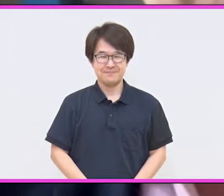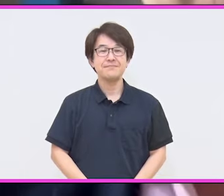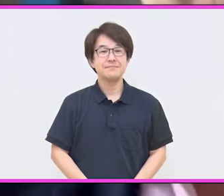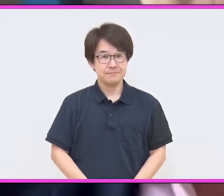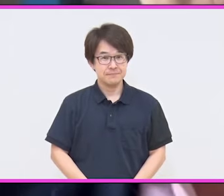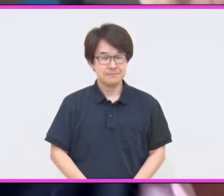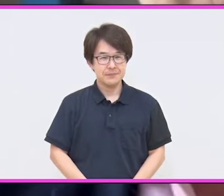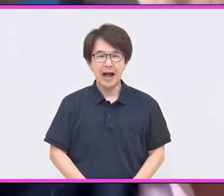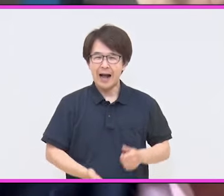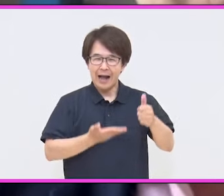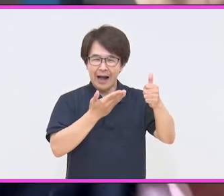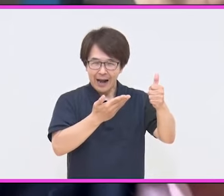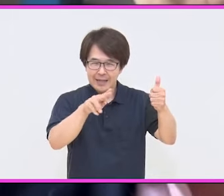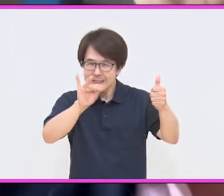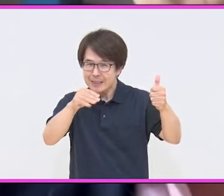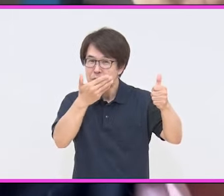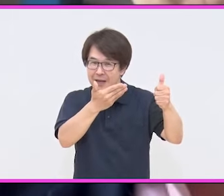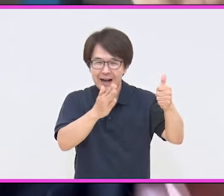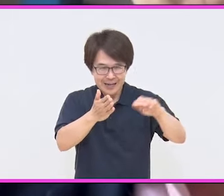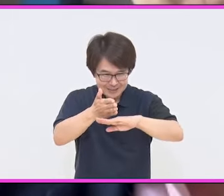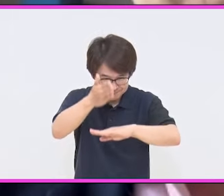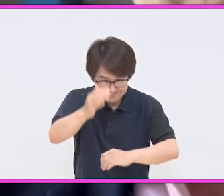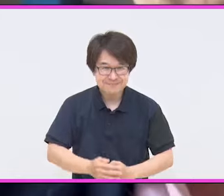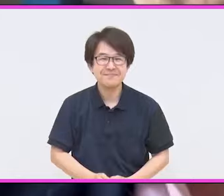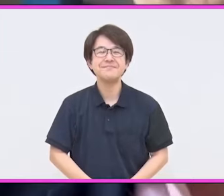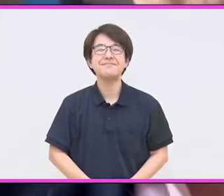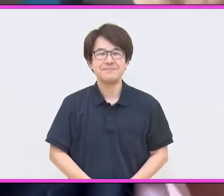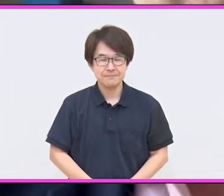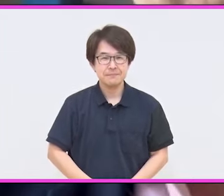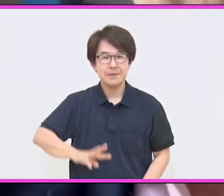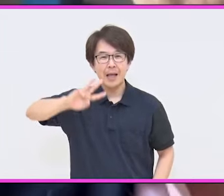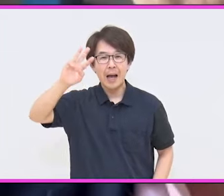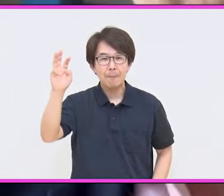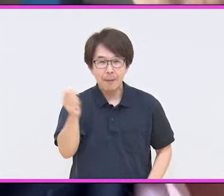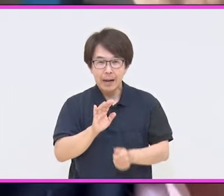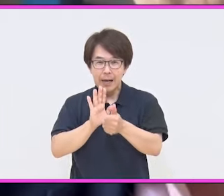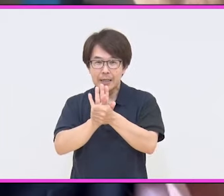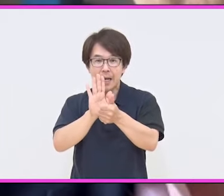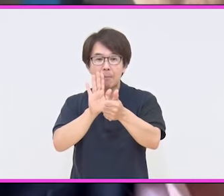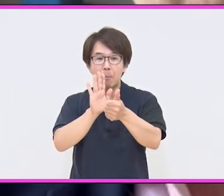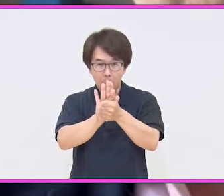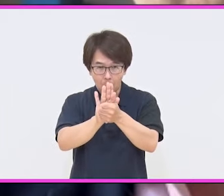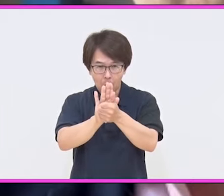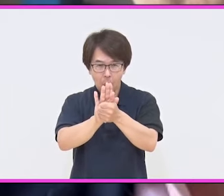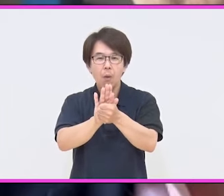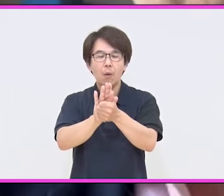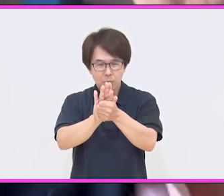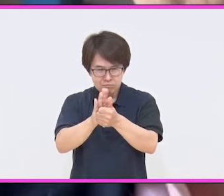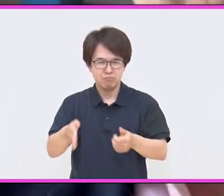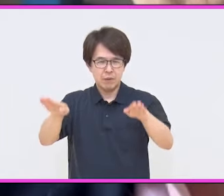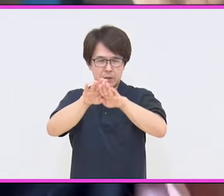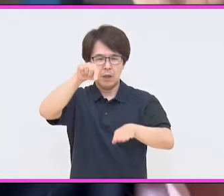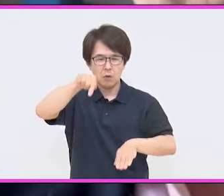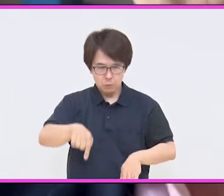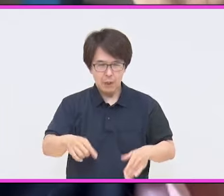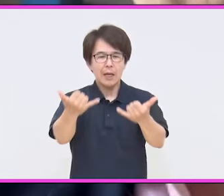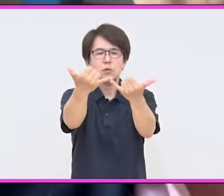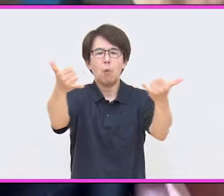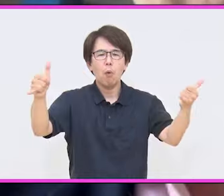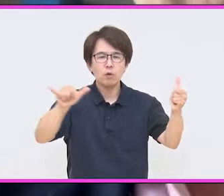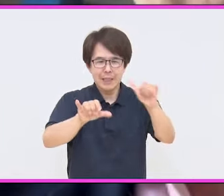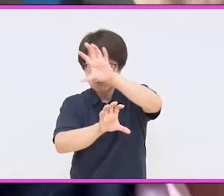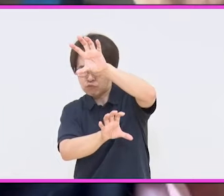ニックさん、ありがとうございました。パラサポ、パラリンピックサポートセンターはソーシャルチェンジ